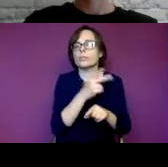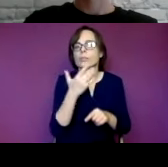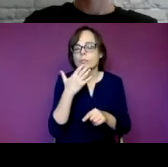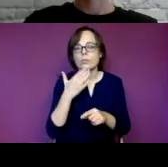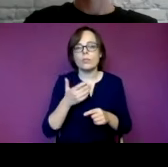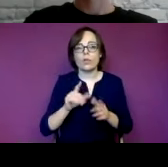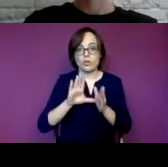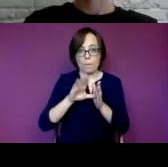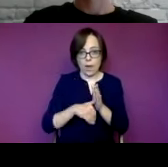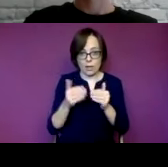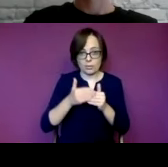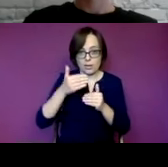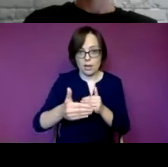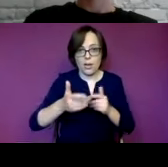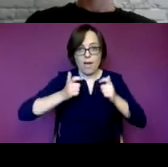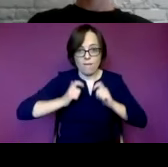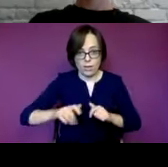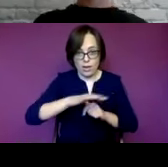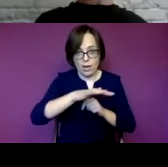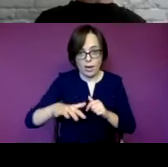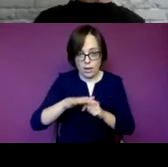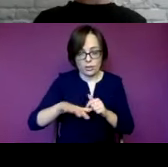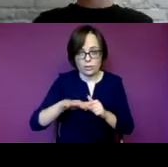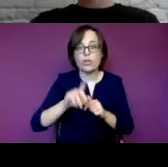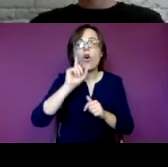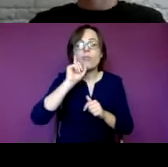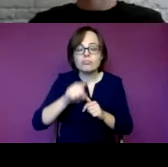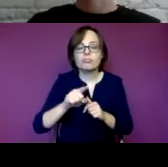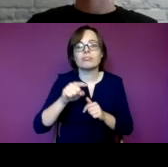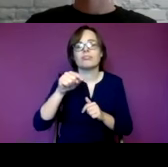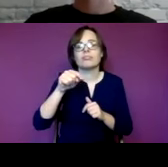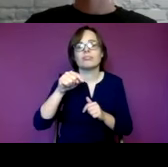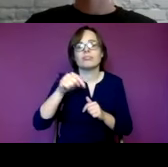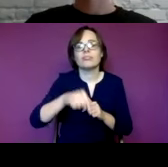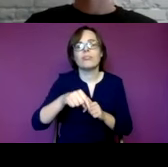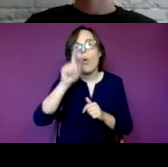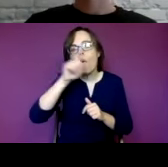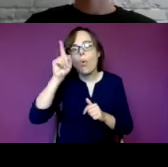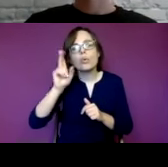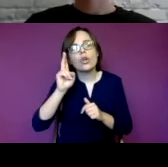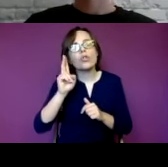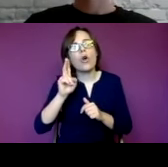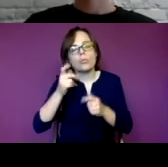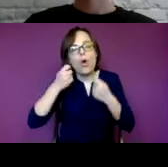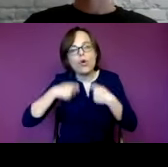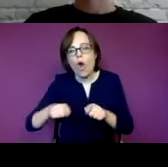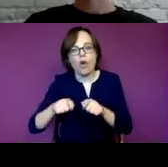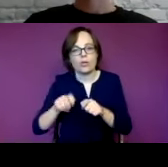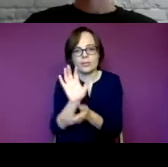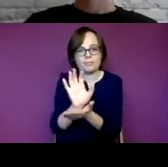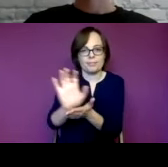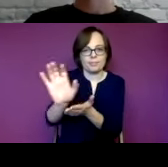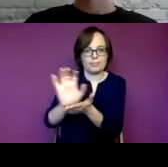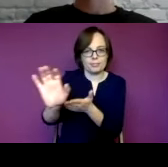z miast wypychają gdzieś te osoby, które zajmują się rolnictwem, to czy na przykład też widzimy taki jasny podział na